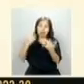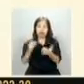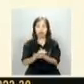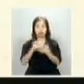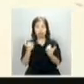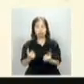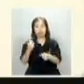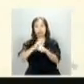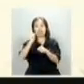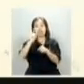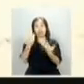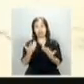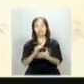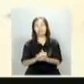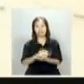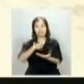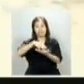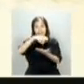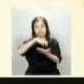งทีวีไทยรายงาน